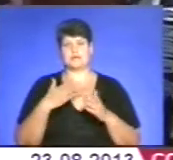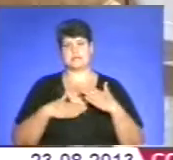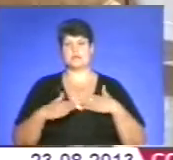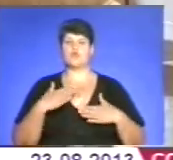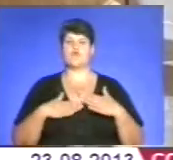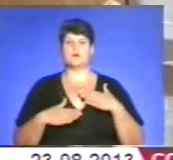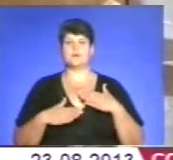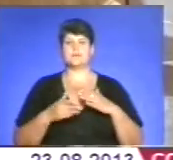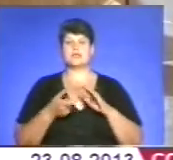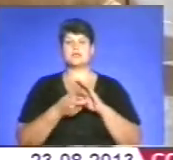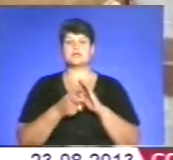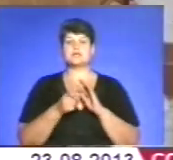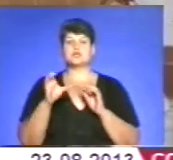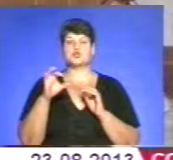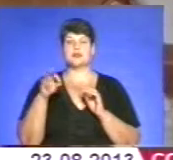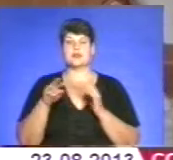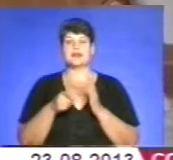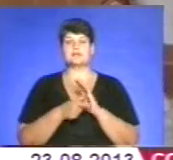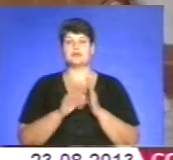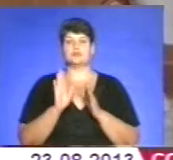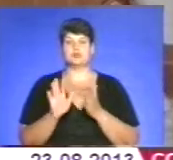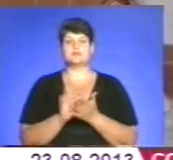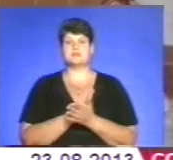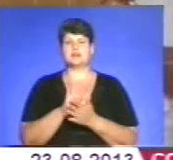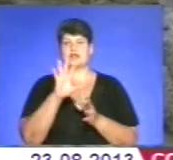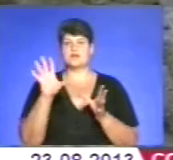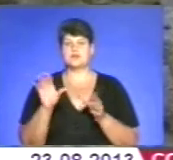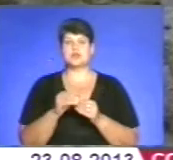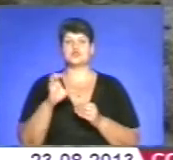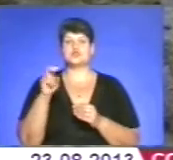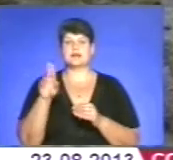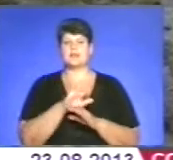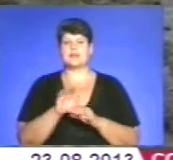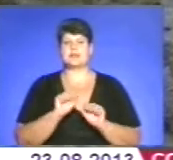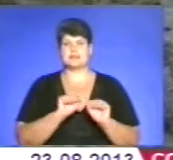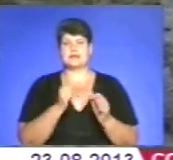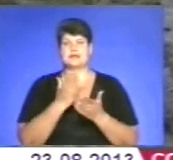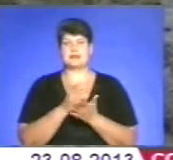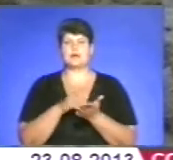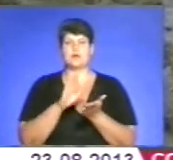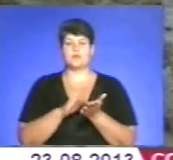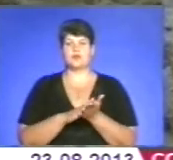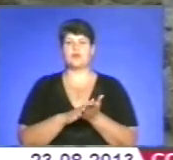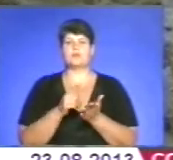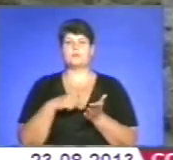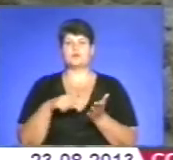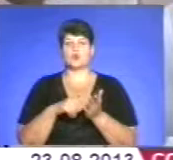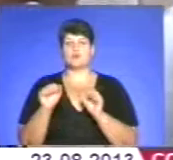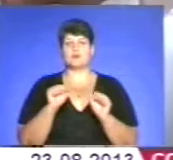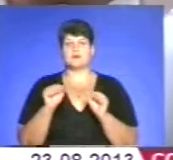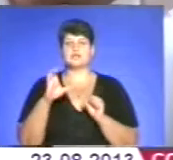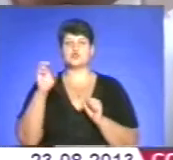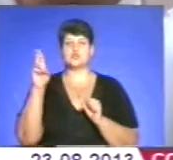задоволені. Соляна кімната буде безкоштовною для усіх соціально незахищених, які на обліку у міському управлінні соціальної